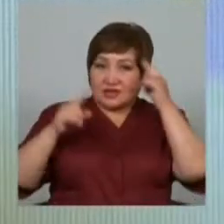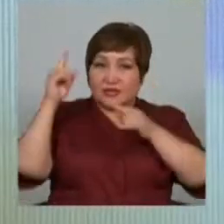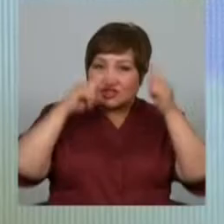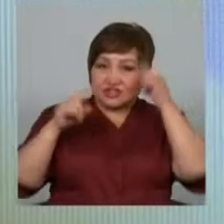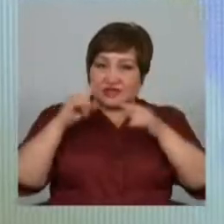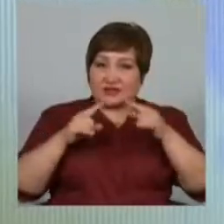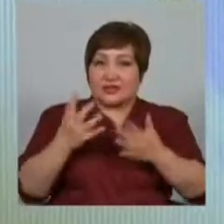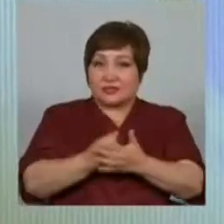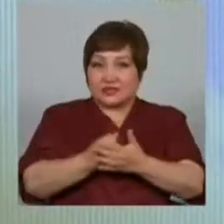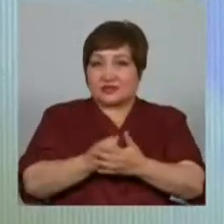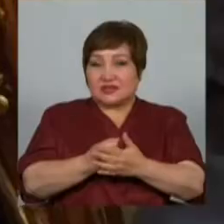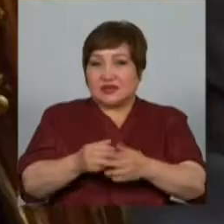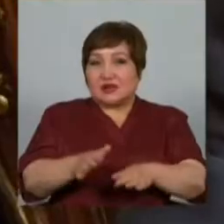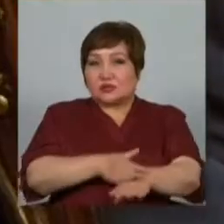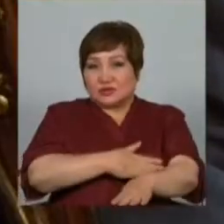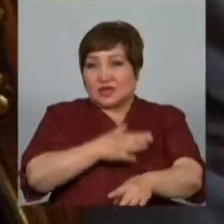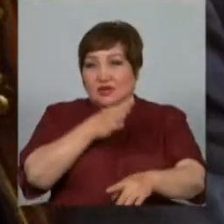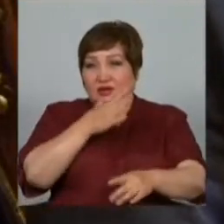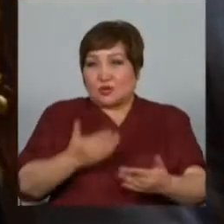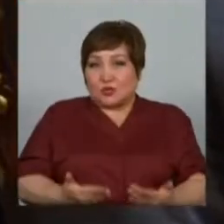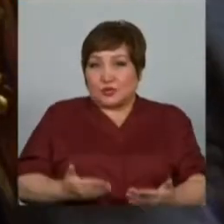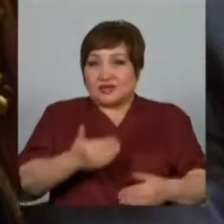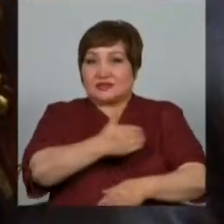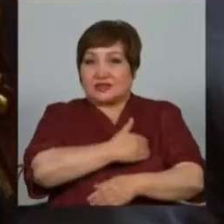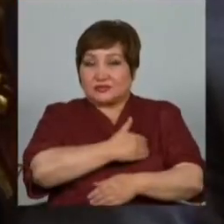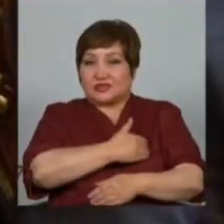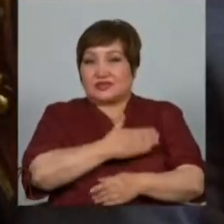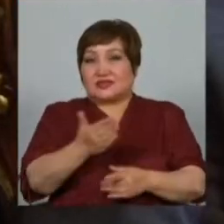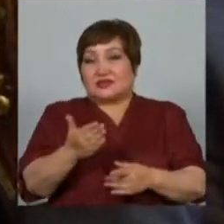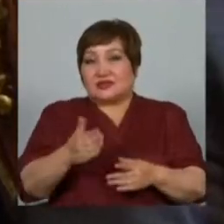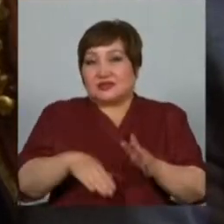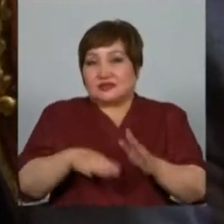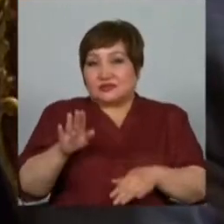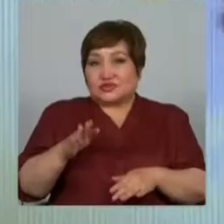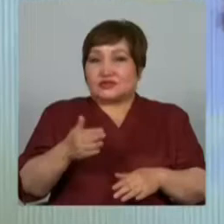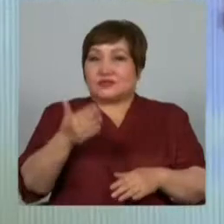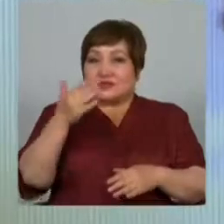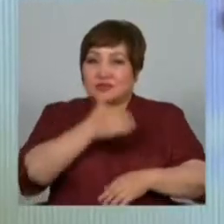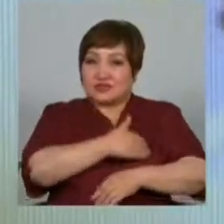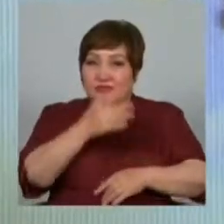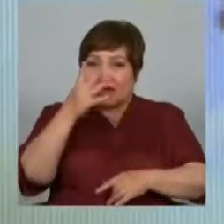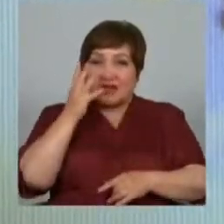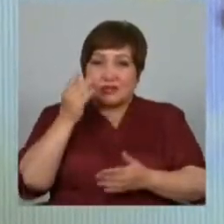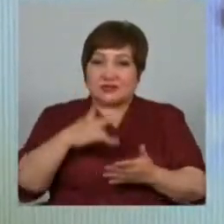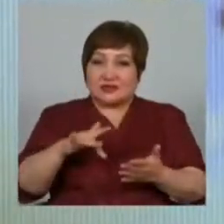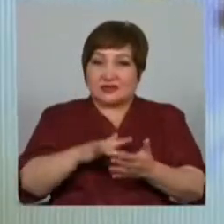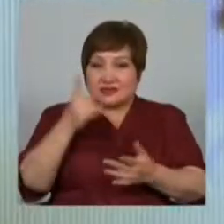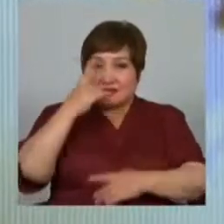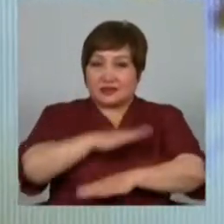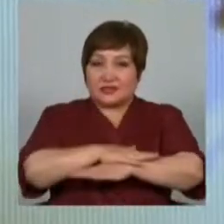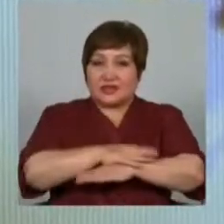ұзақ ғұмыр тілеймін. Ізгі ниетпен Алматы қаласының әкімі Бақытжан Әбдірұлы